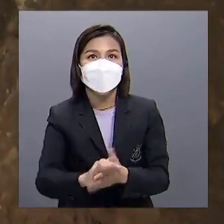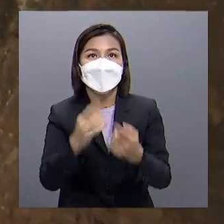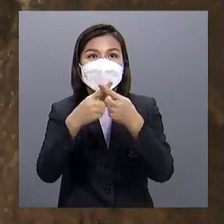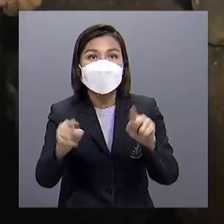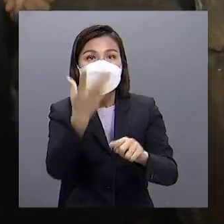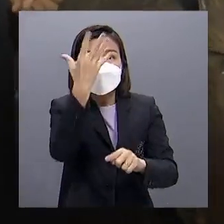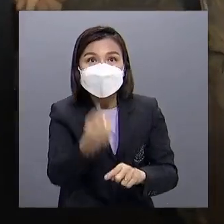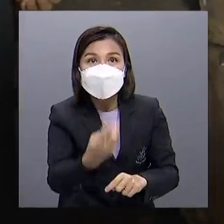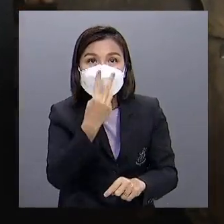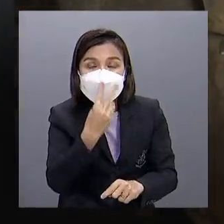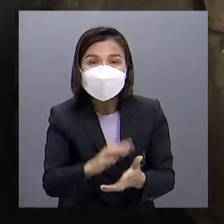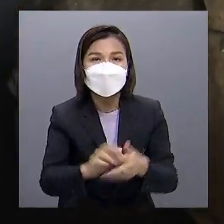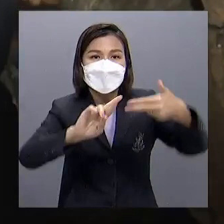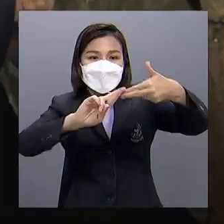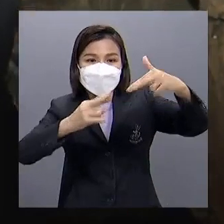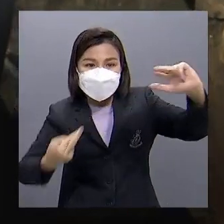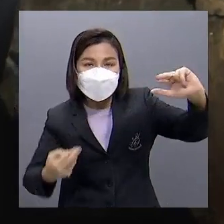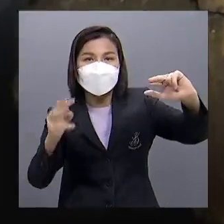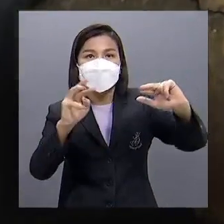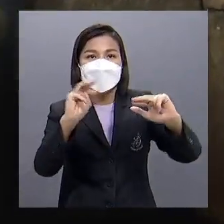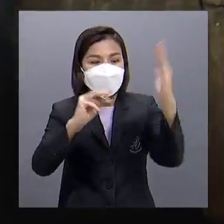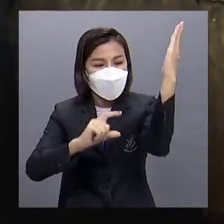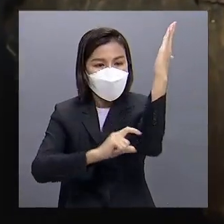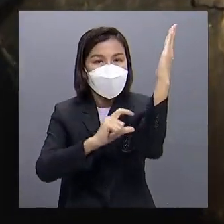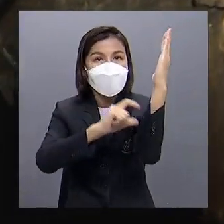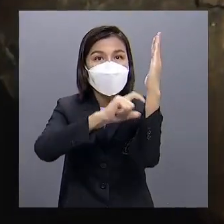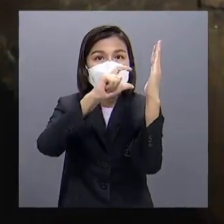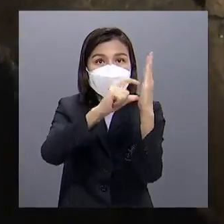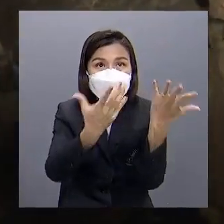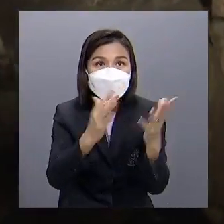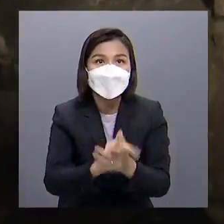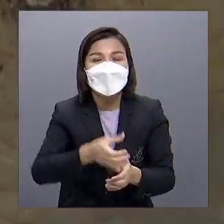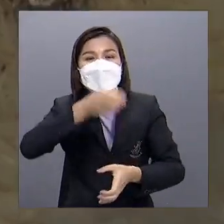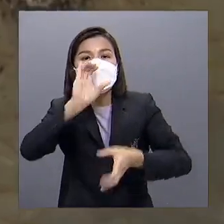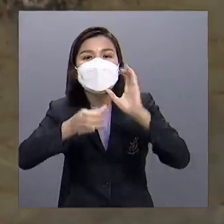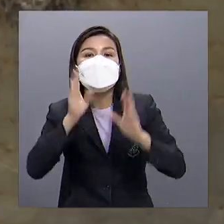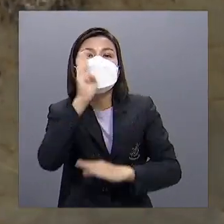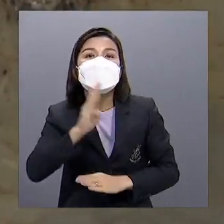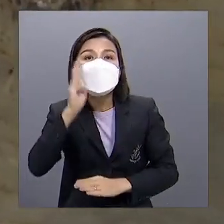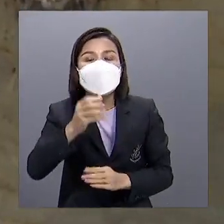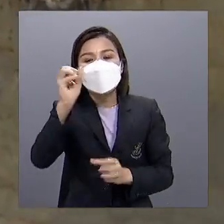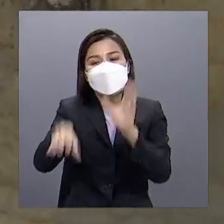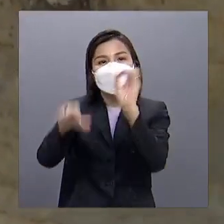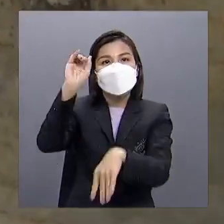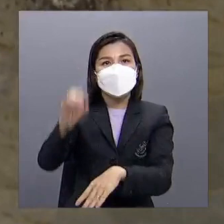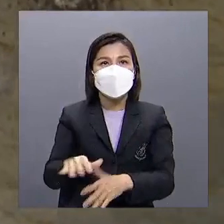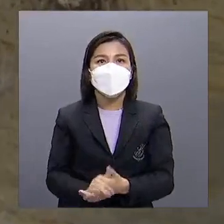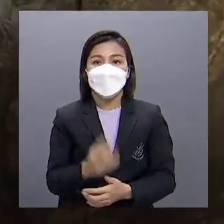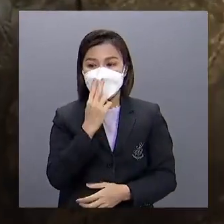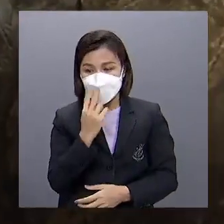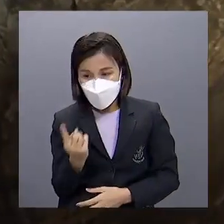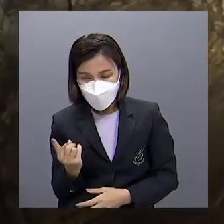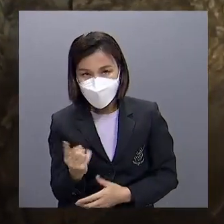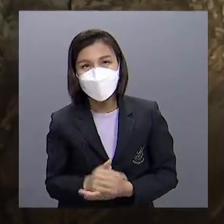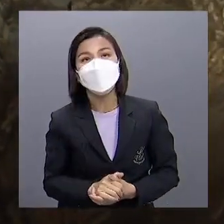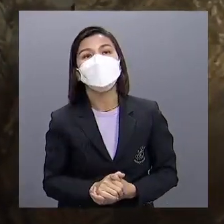ไม้ไผ่รวมถึงร่องรอยการปิ้งย่างและกระป๋องเบียร์ไว้ตามจุดที่เจ้าหน้าที่เฝ้าอยู่กวีวงศ์ธีรกุลไ